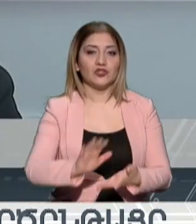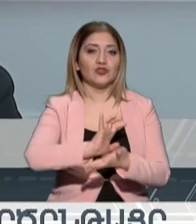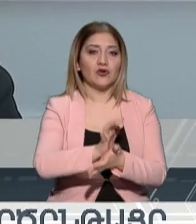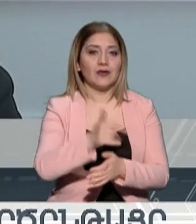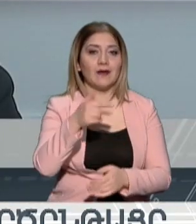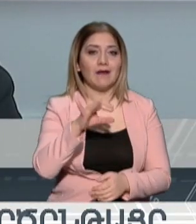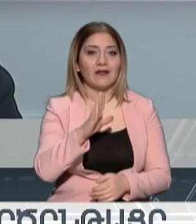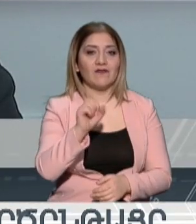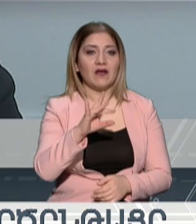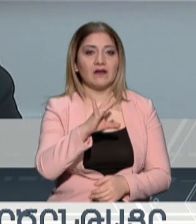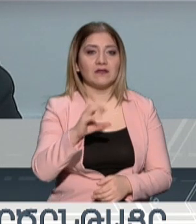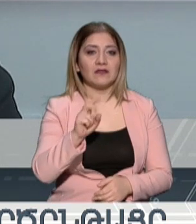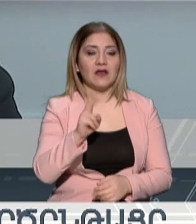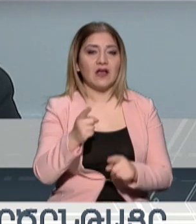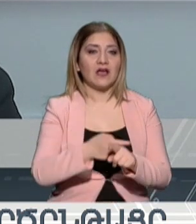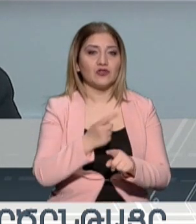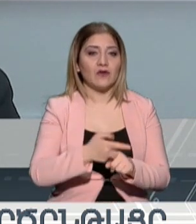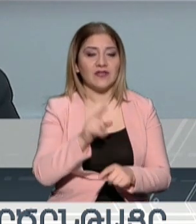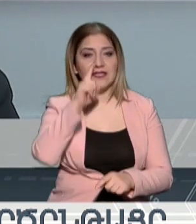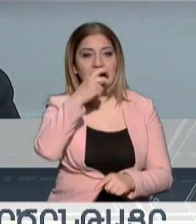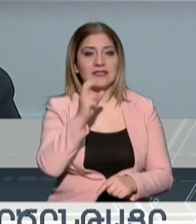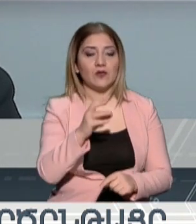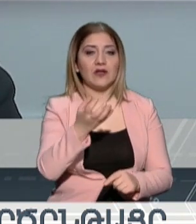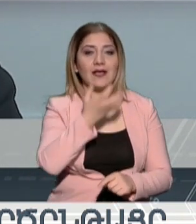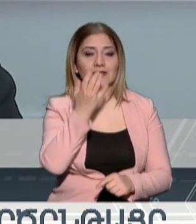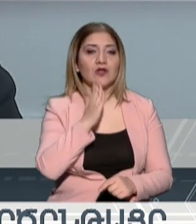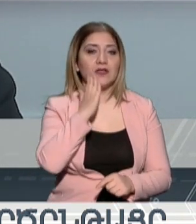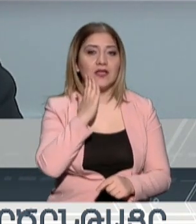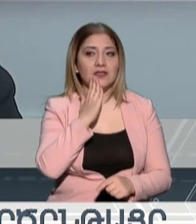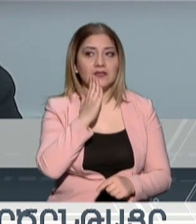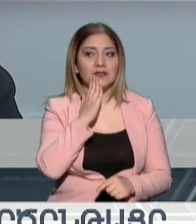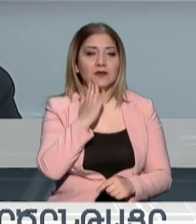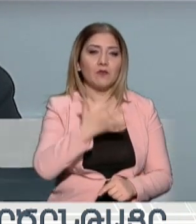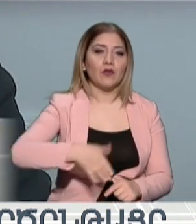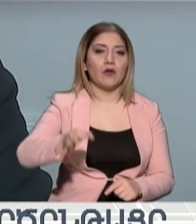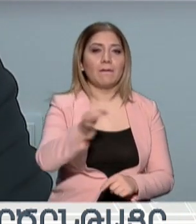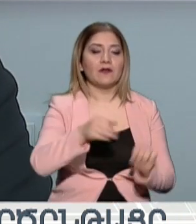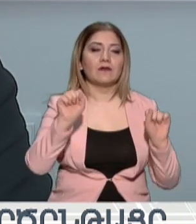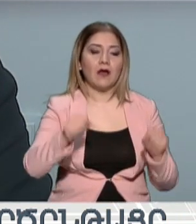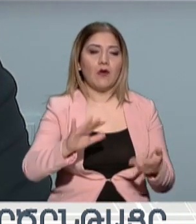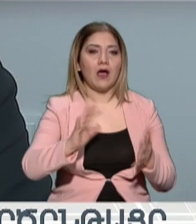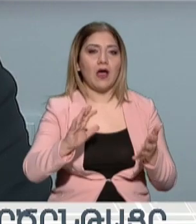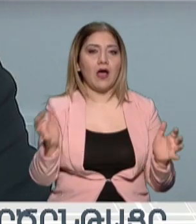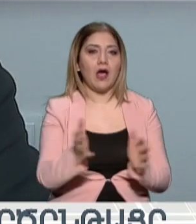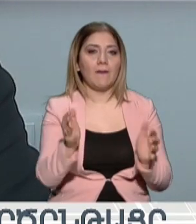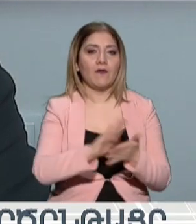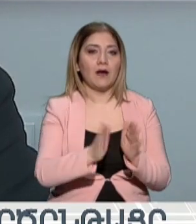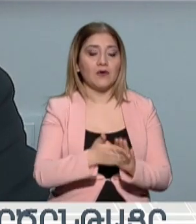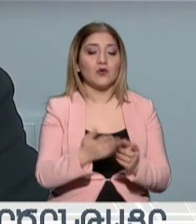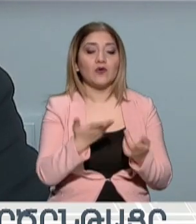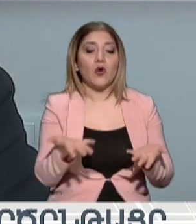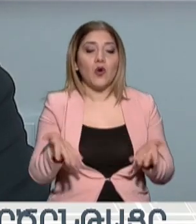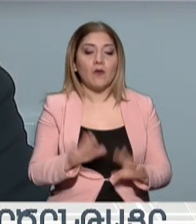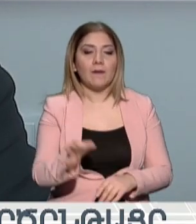ցորենը, գարին, վարսակը, կարտոֆիլը, սալորը, խնձորը, դեղցը հասանելի են բոլոր մարզերում, մնացածը ըստ մարզերի